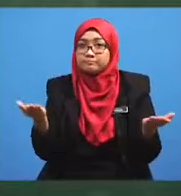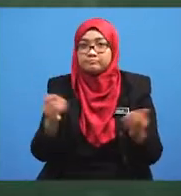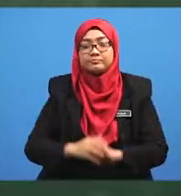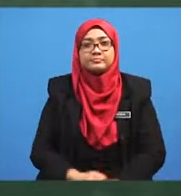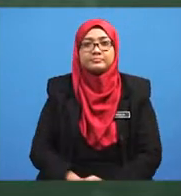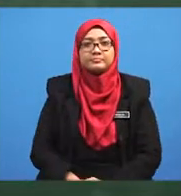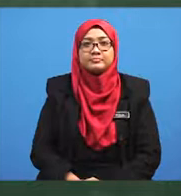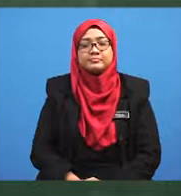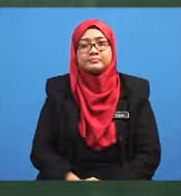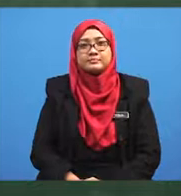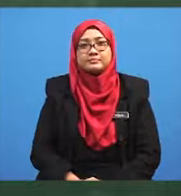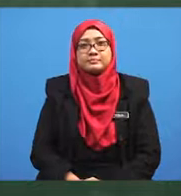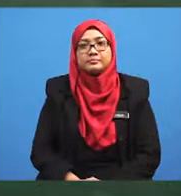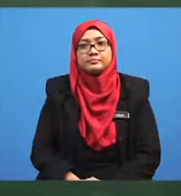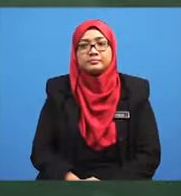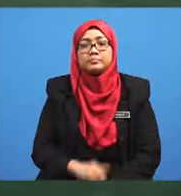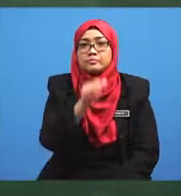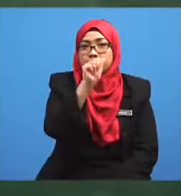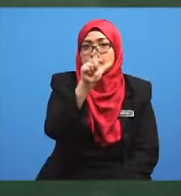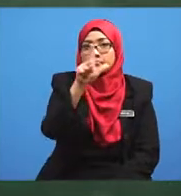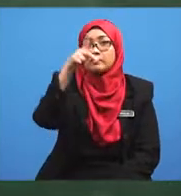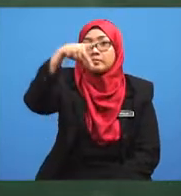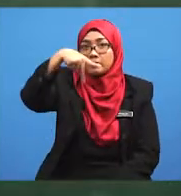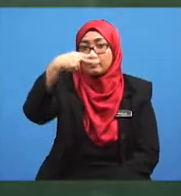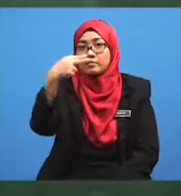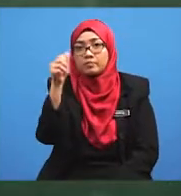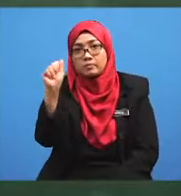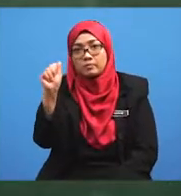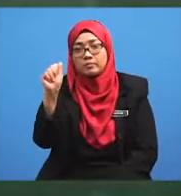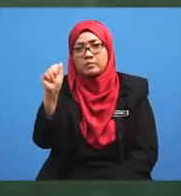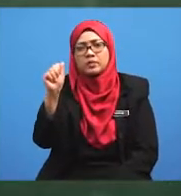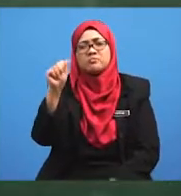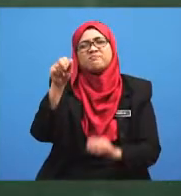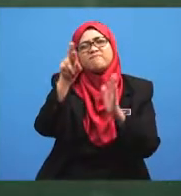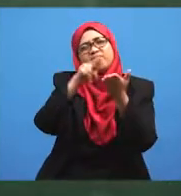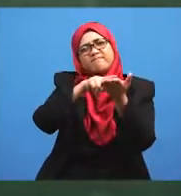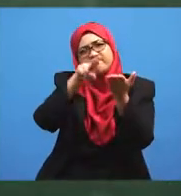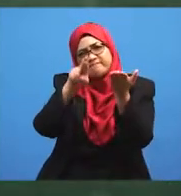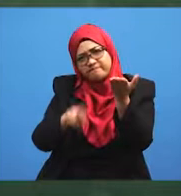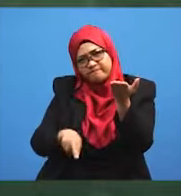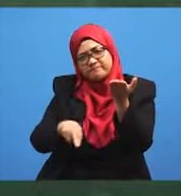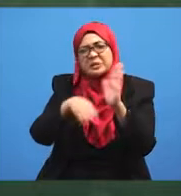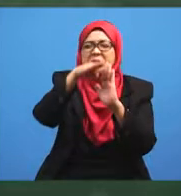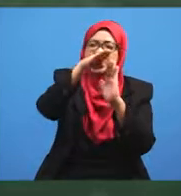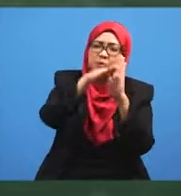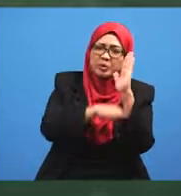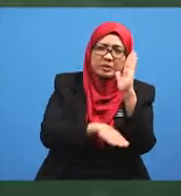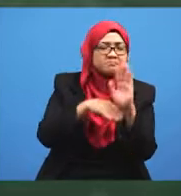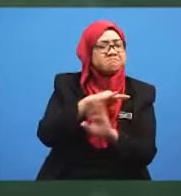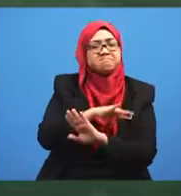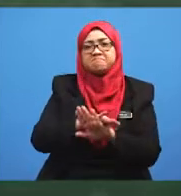Alfa, kuasa penembusannya terlalu rendah jadi tidak sesuai